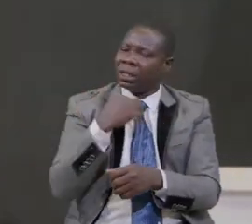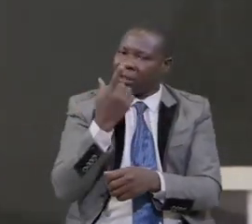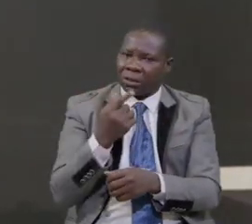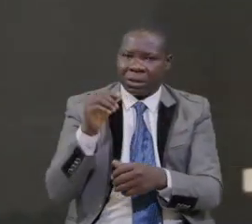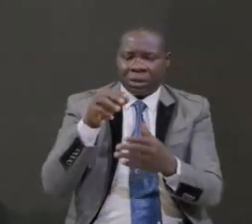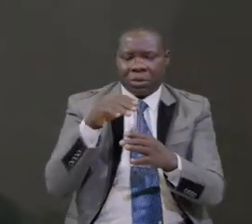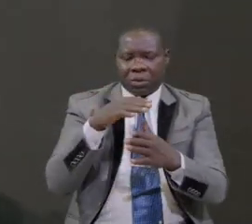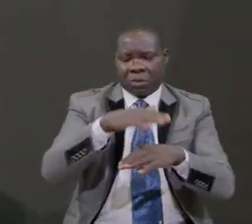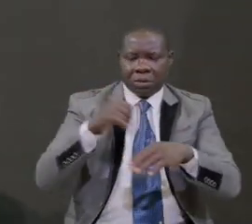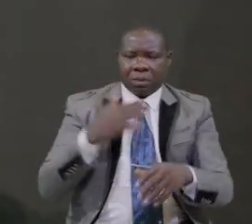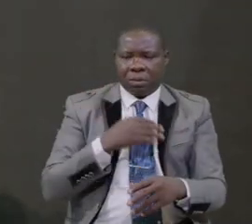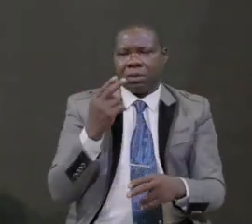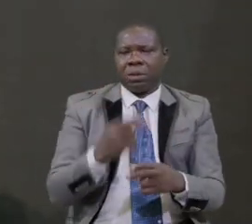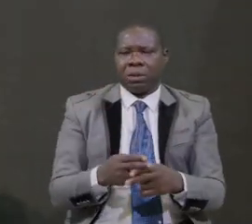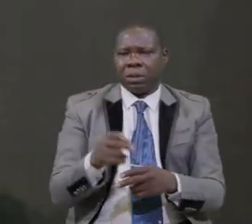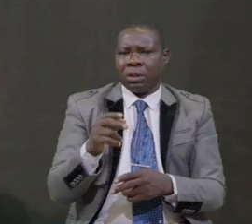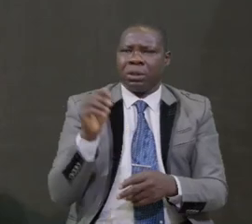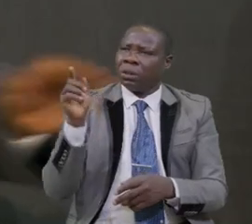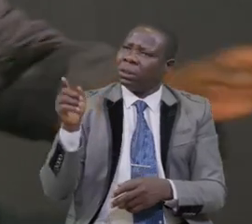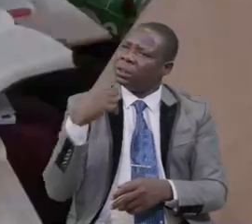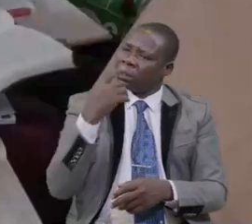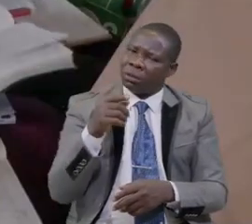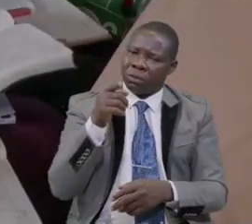nom, il dit, tu as raison.